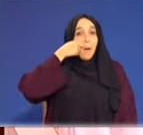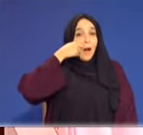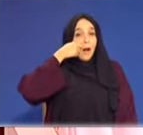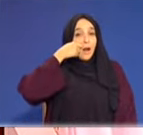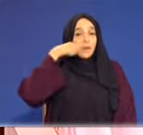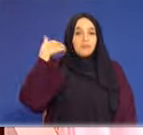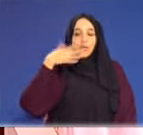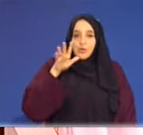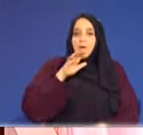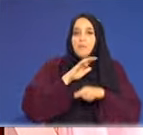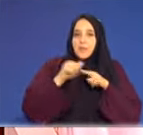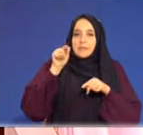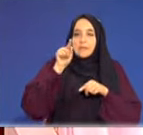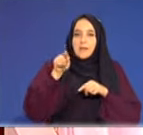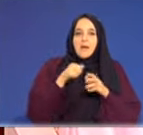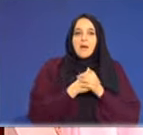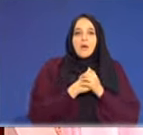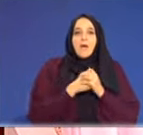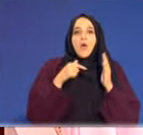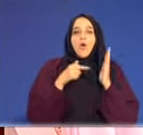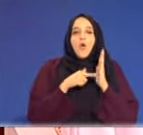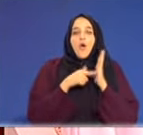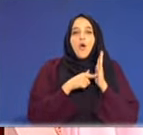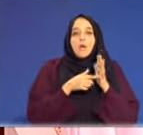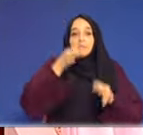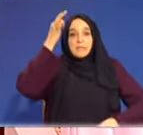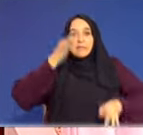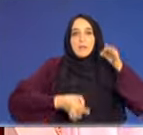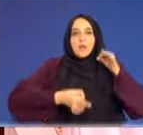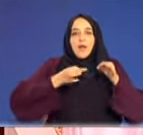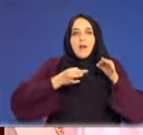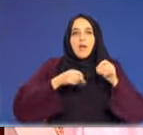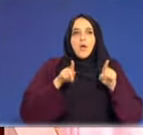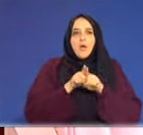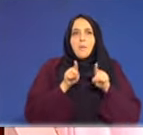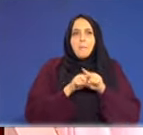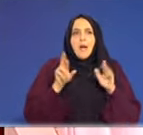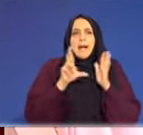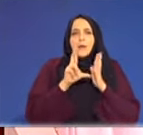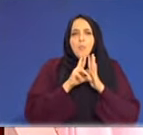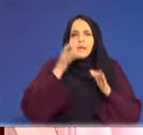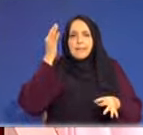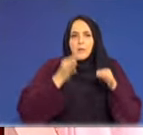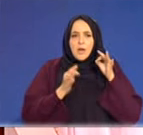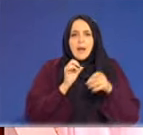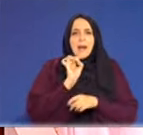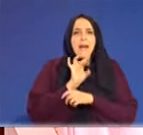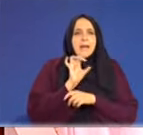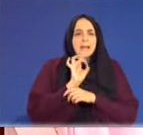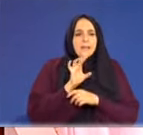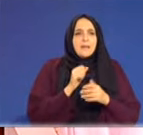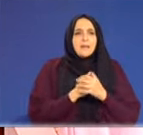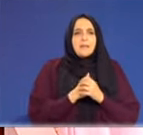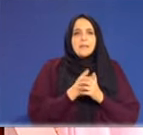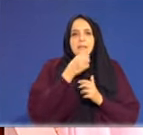الفاروق في رسالة القضاء، في دستور القضاء، الرسالة التي أرسلها